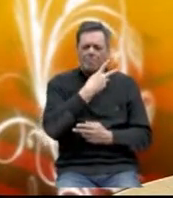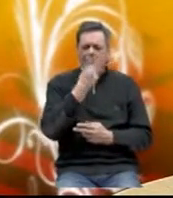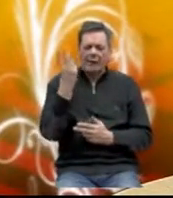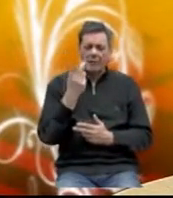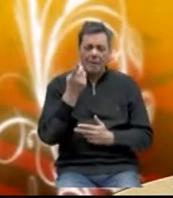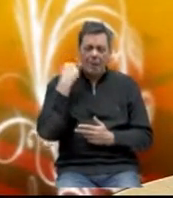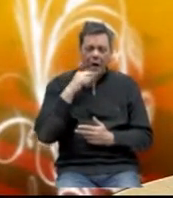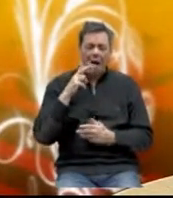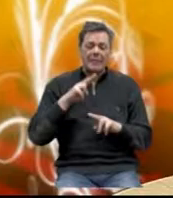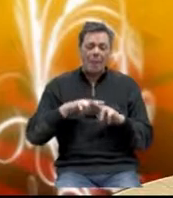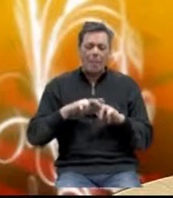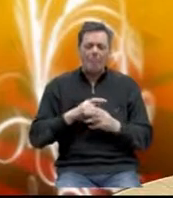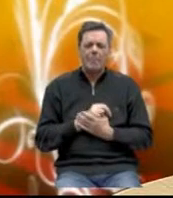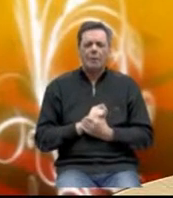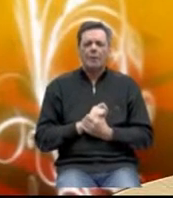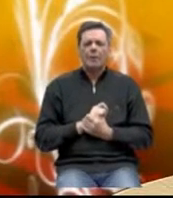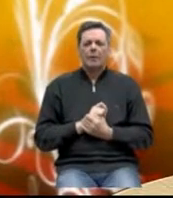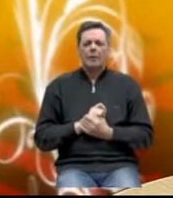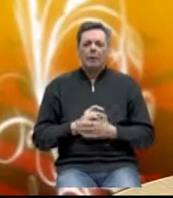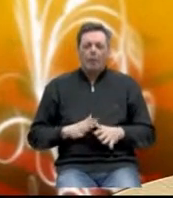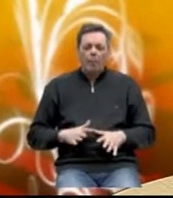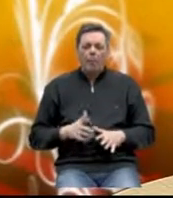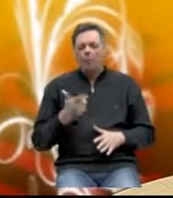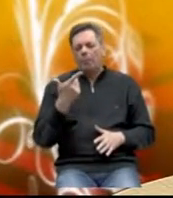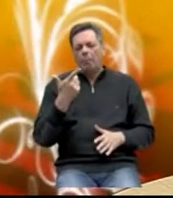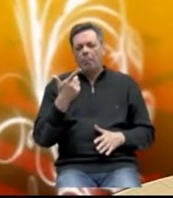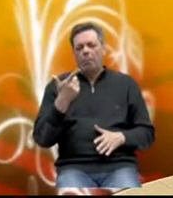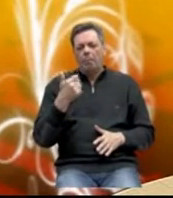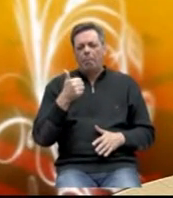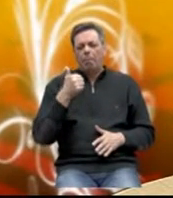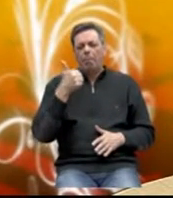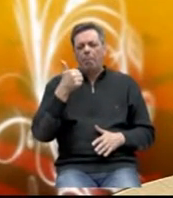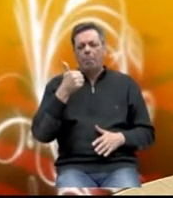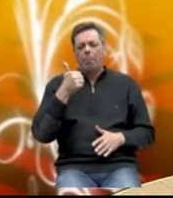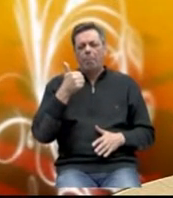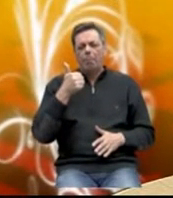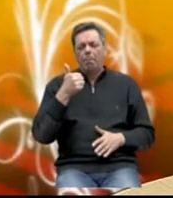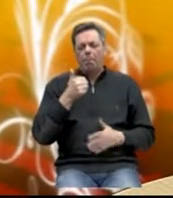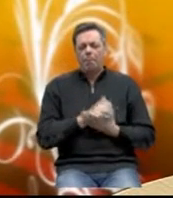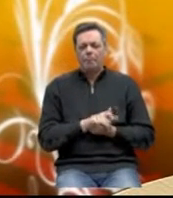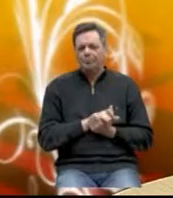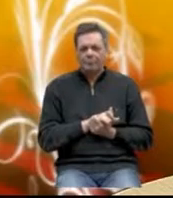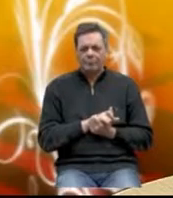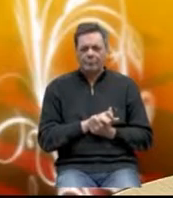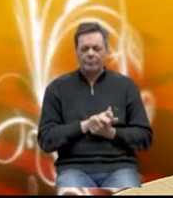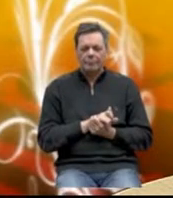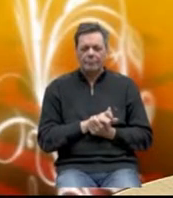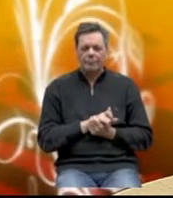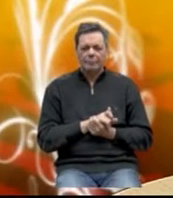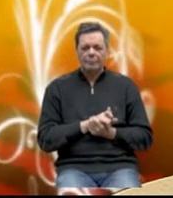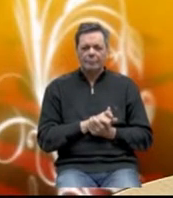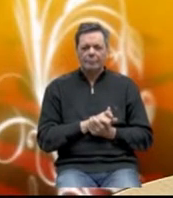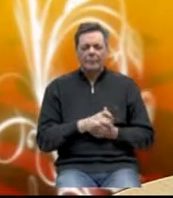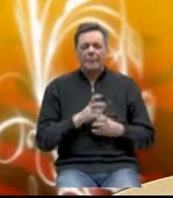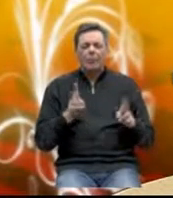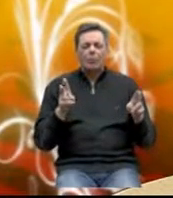A da budem taj neki, ajmo kazati, pokreta, prva koko, prva, prvo, super. Kako se kaže, prvo